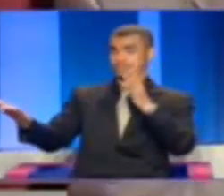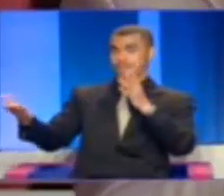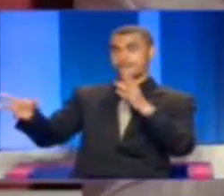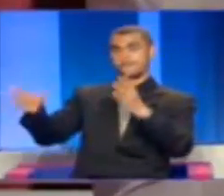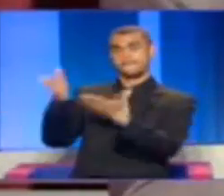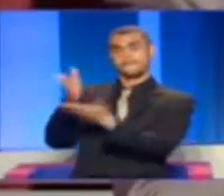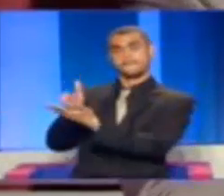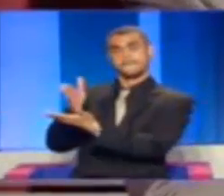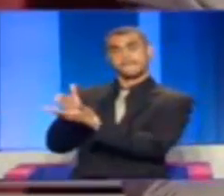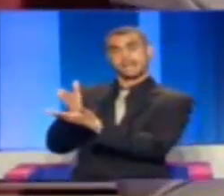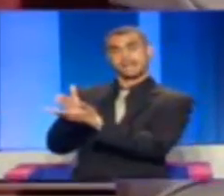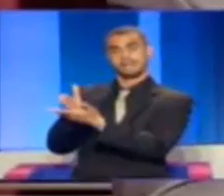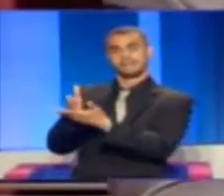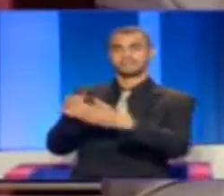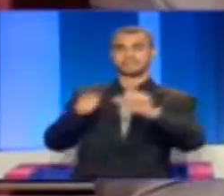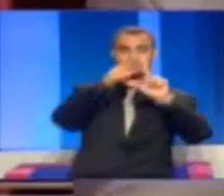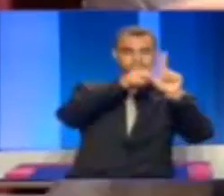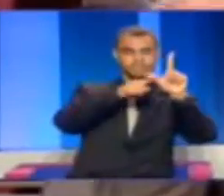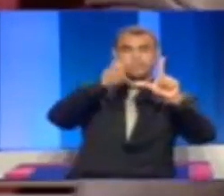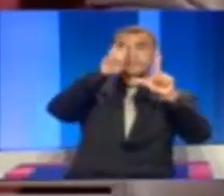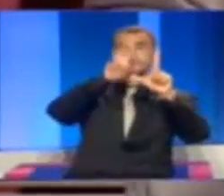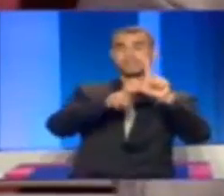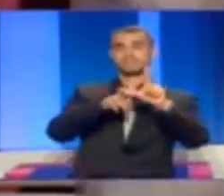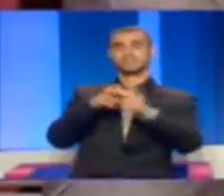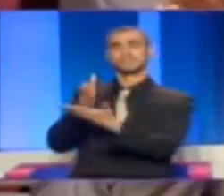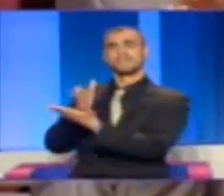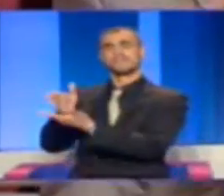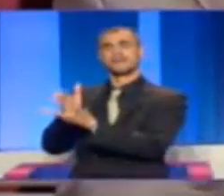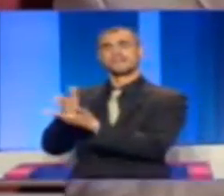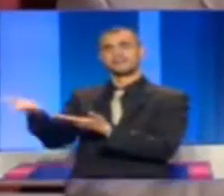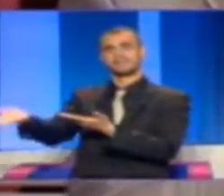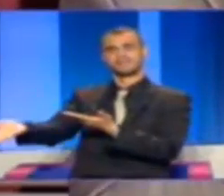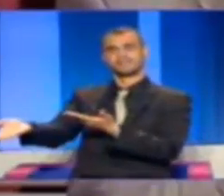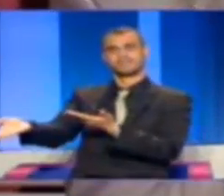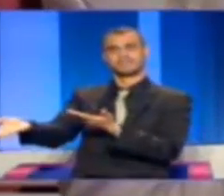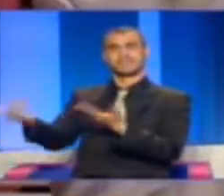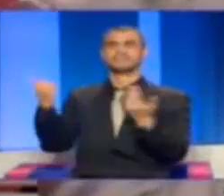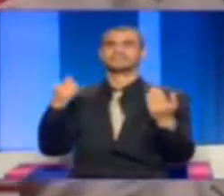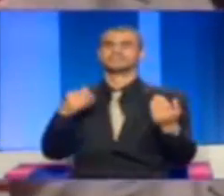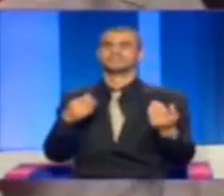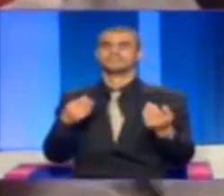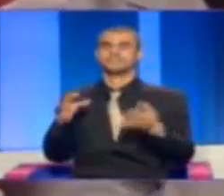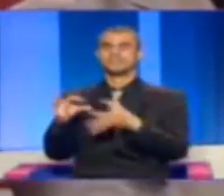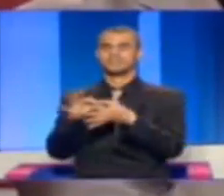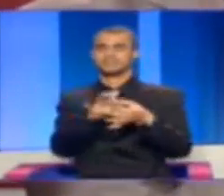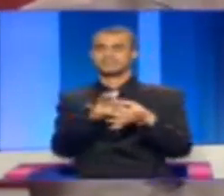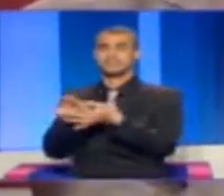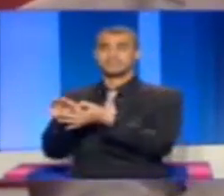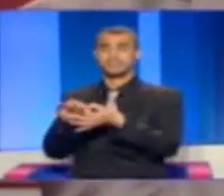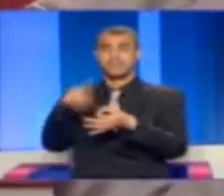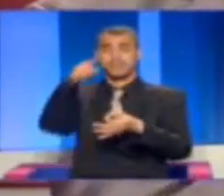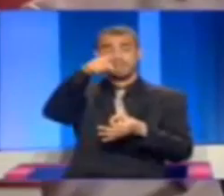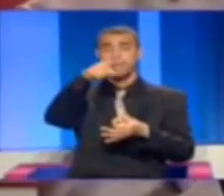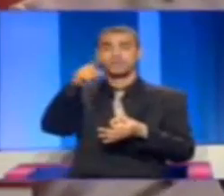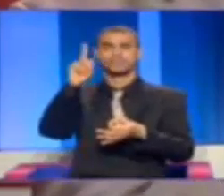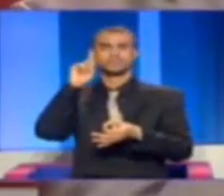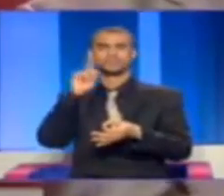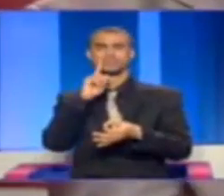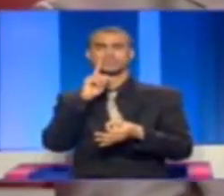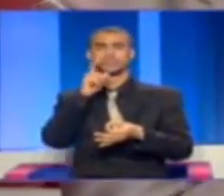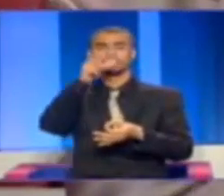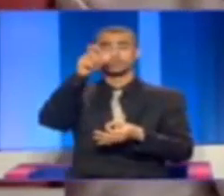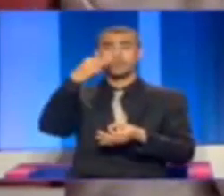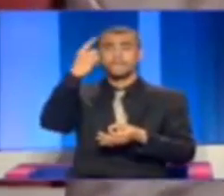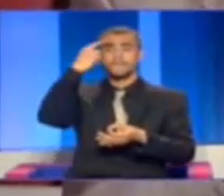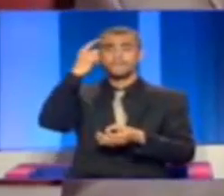سينيفي، وبالتالي هذه كتسمى اصطلاحيه باعتبار انه يمكن نعرفوها كاملين، ولكن الاشاره ستوندار هي اللي كيهضروا هذا الصوم بيناتهم، لان عندهم